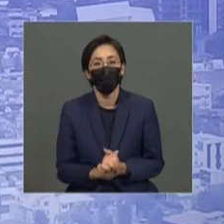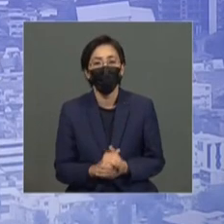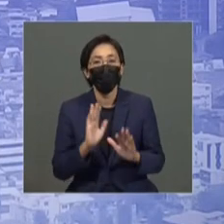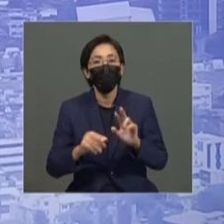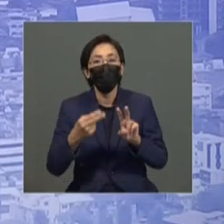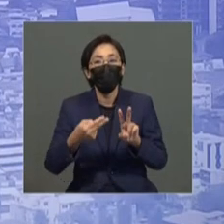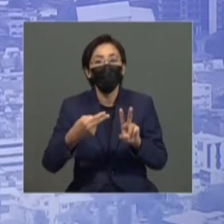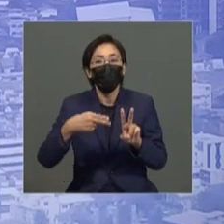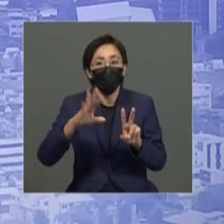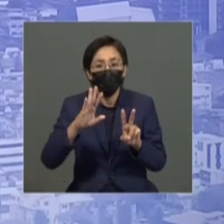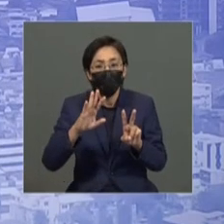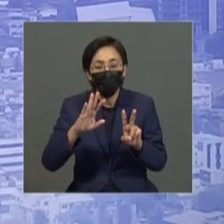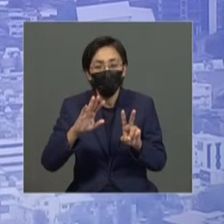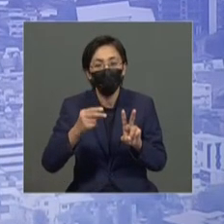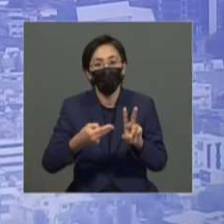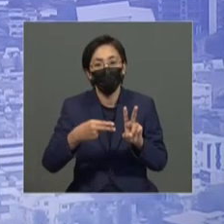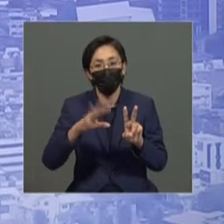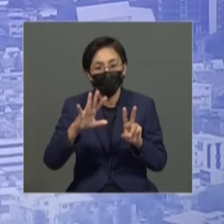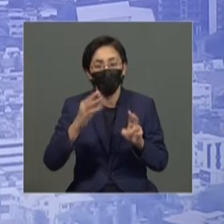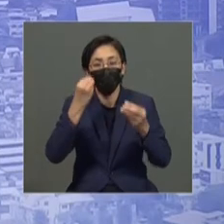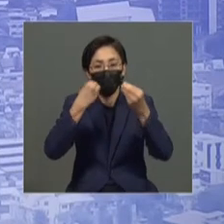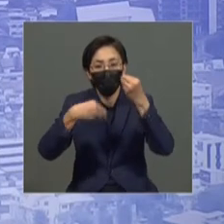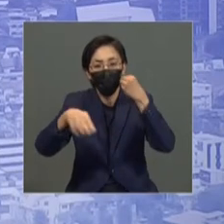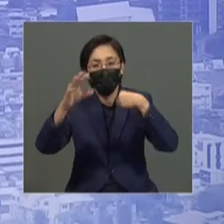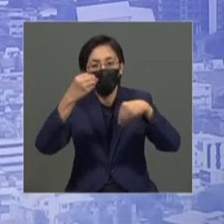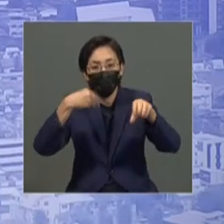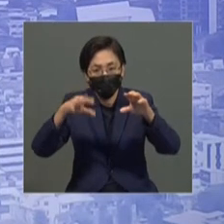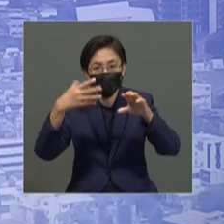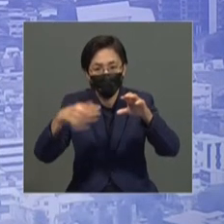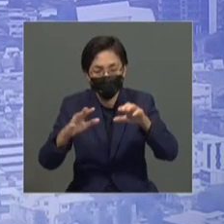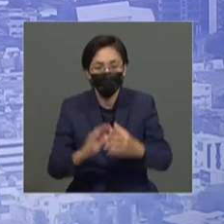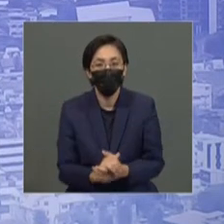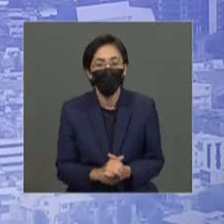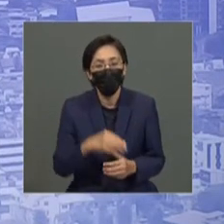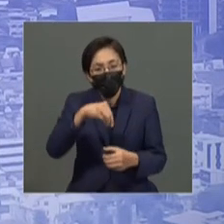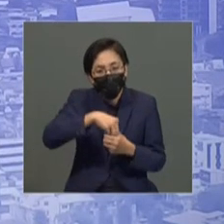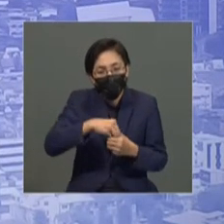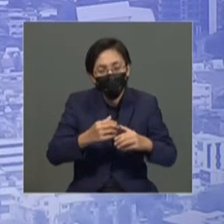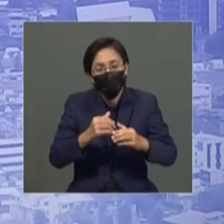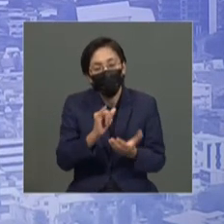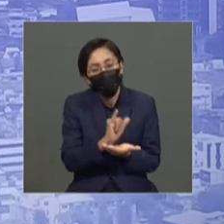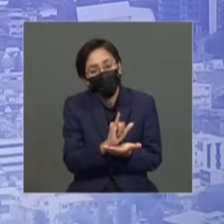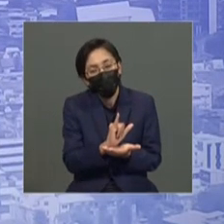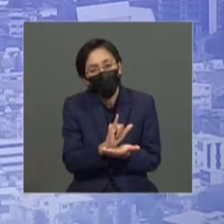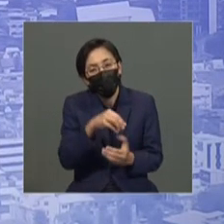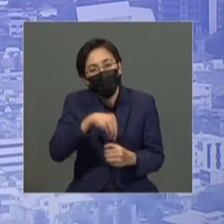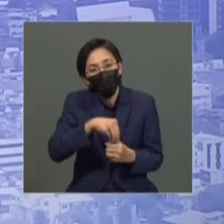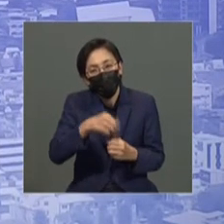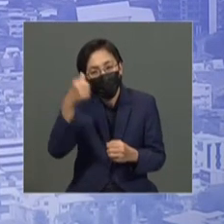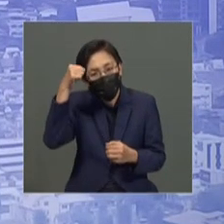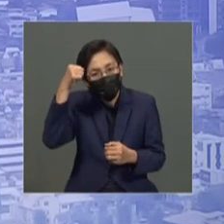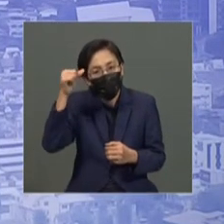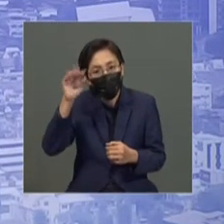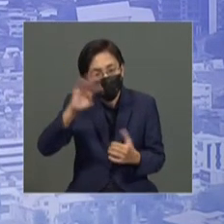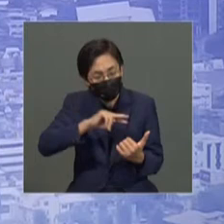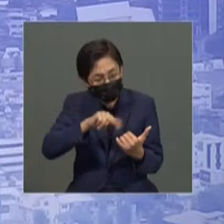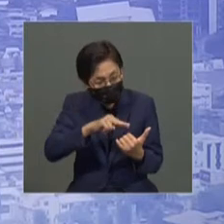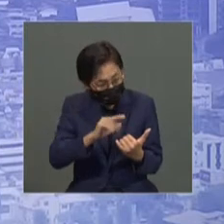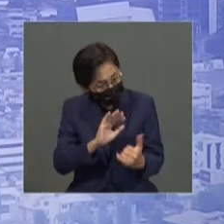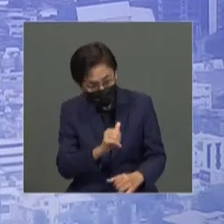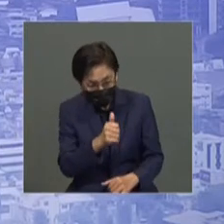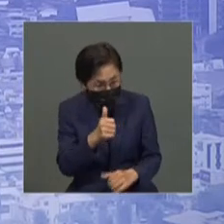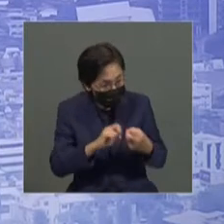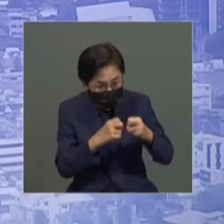20,000 กว่าเป็นผู้ที่กลับบ้านแล้วนะคะตรงนี้เนี่ยพอเขาอยู่ครบ14วันเขาก็จะได้รับการdischarge กลับบ้